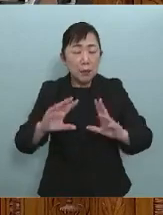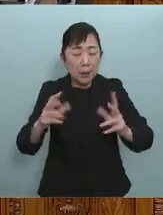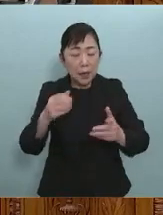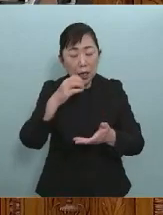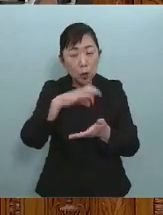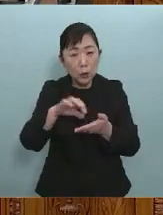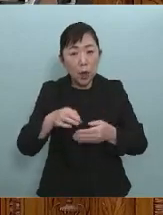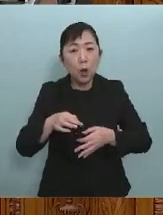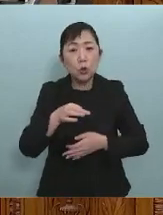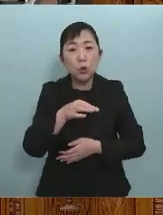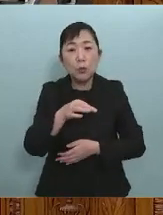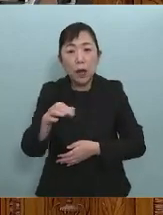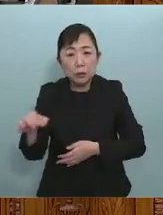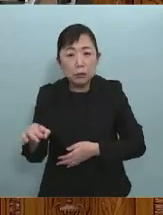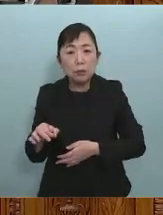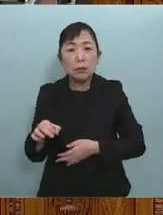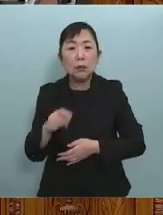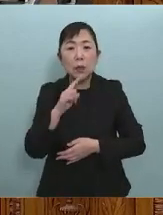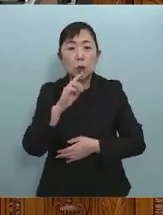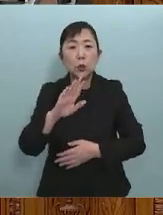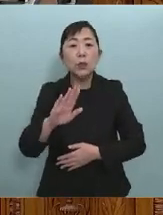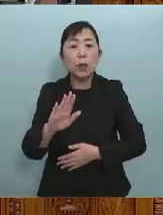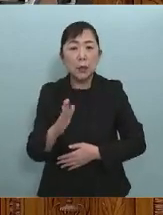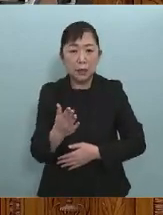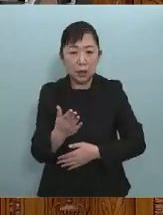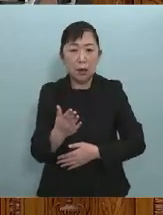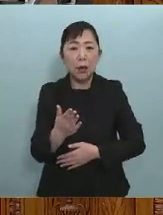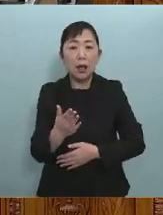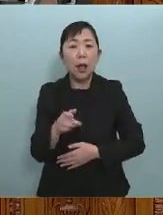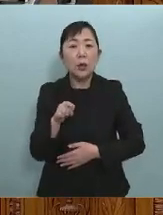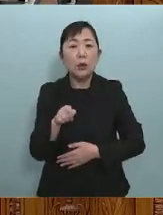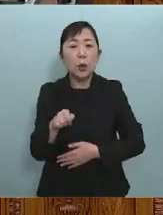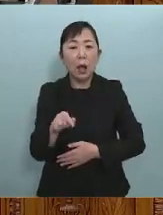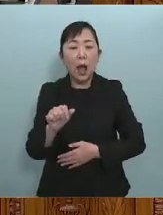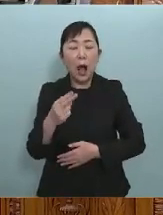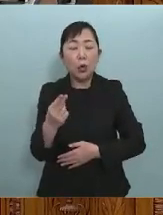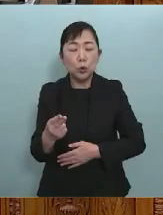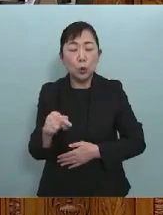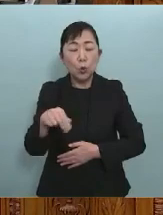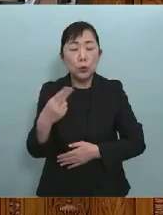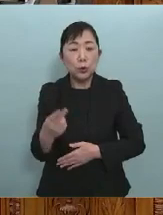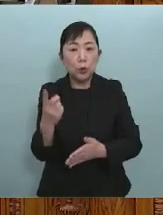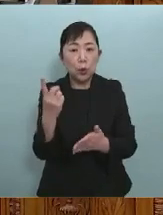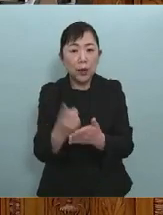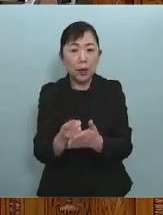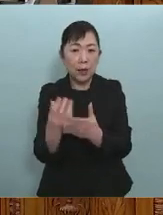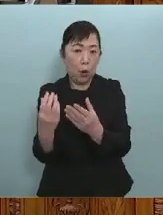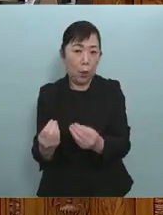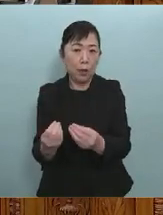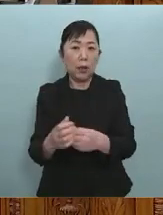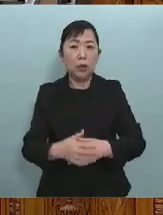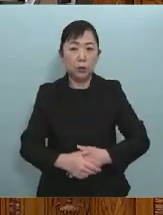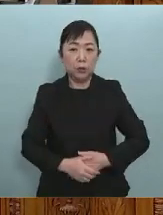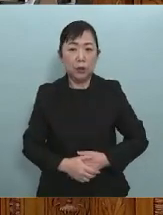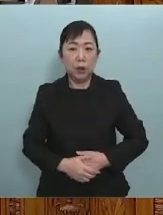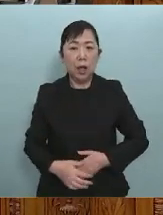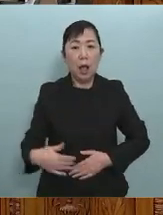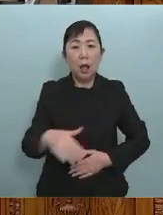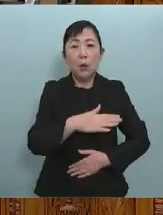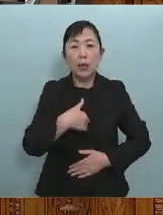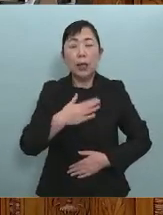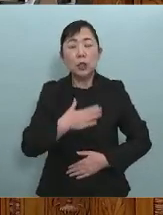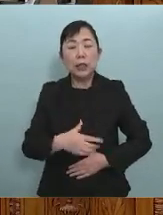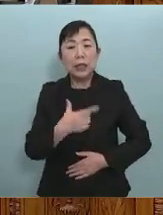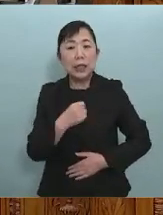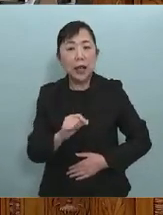アウトカプリコとおっっていますがそれはアウトプットしたというだけです私たちが知り